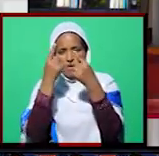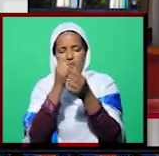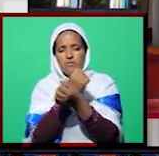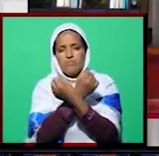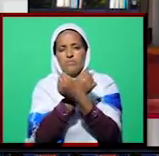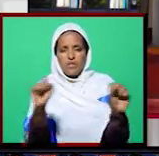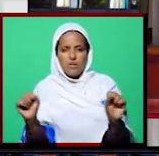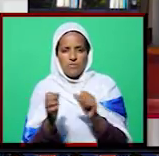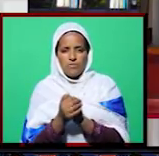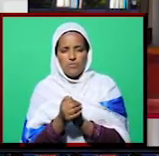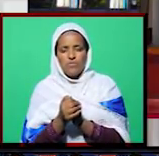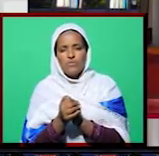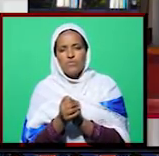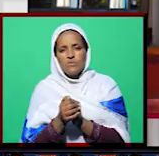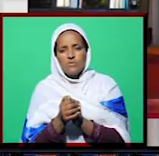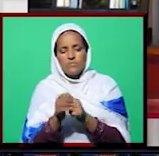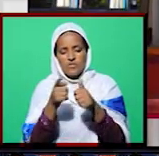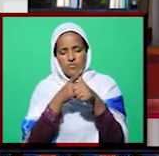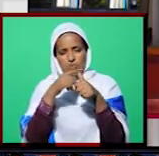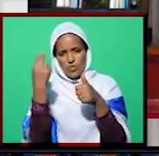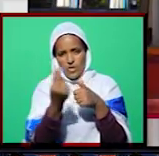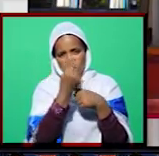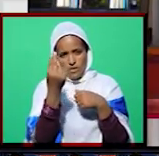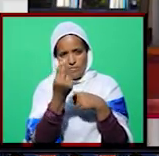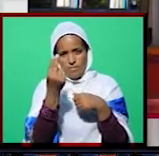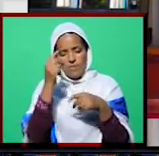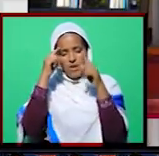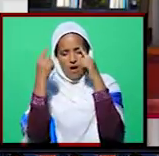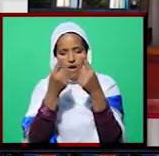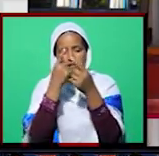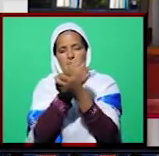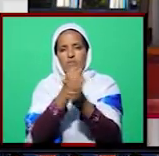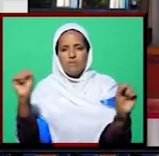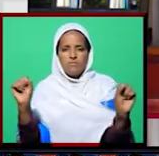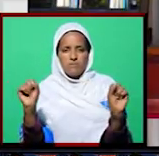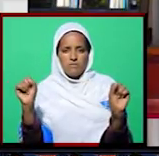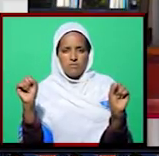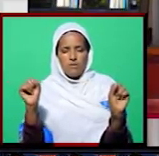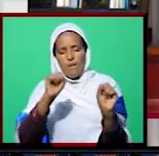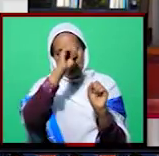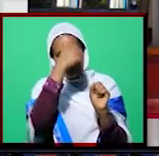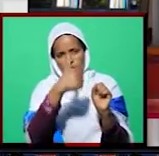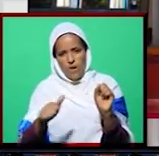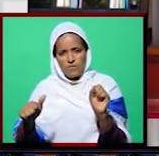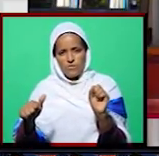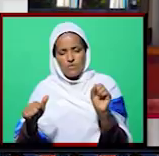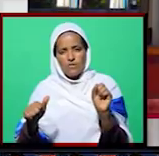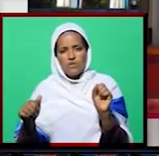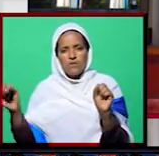ስርየተ ኃጢአት ማግኘት ነው የመጀመሪያው ጥቅም እሱ።